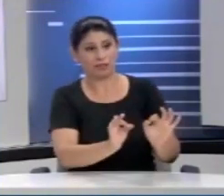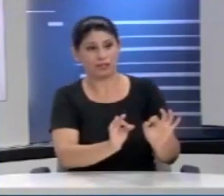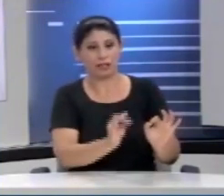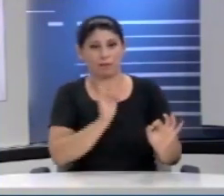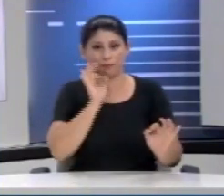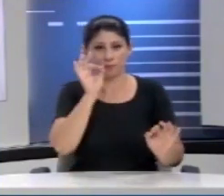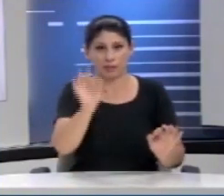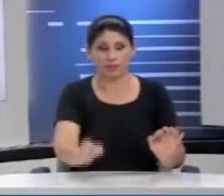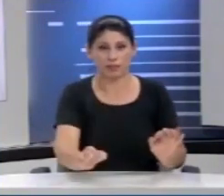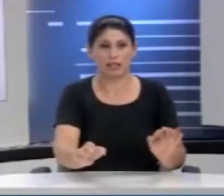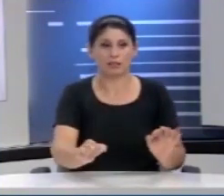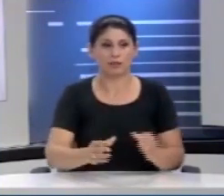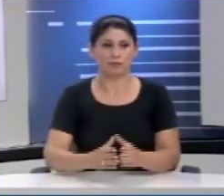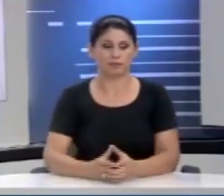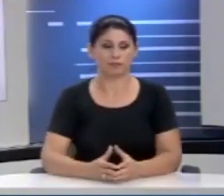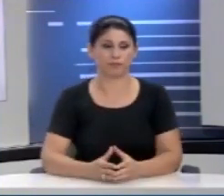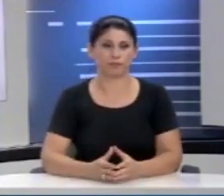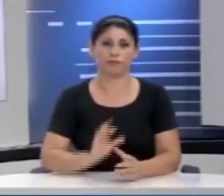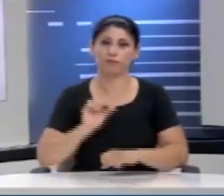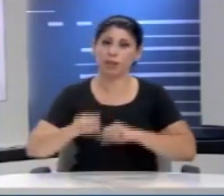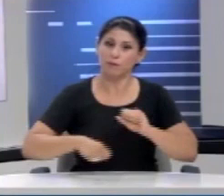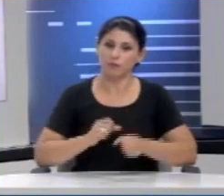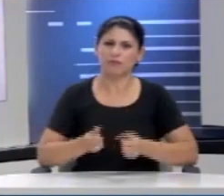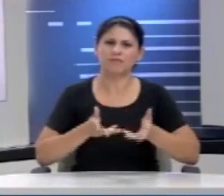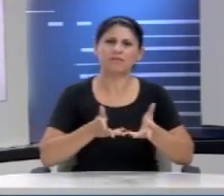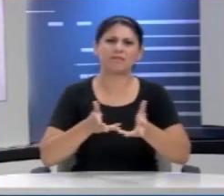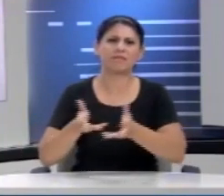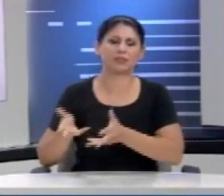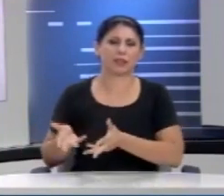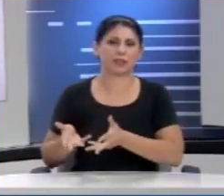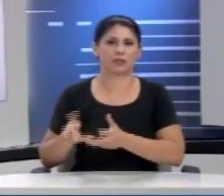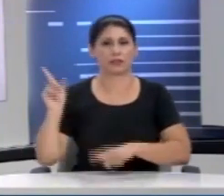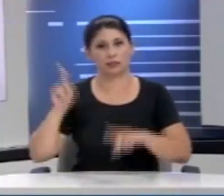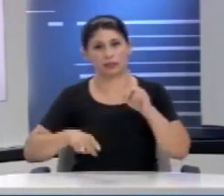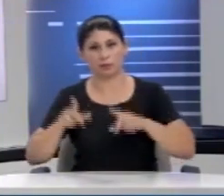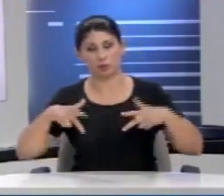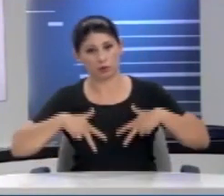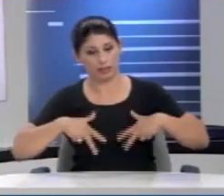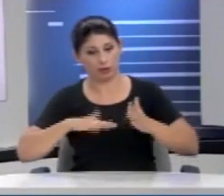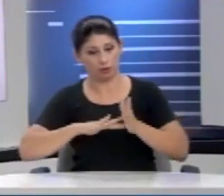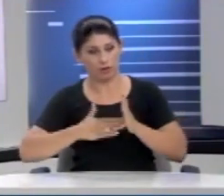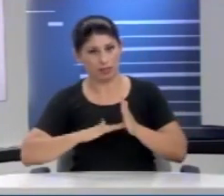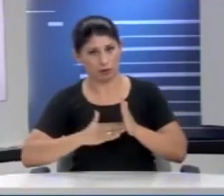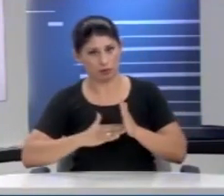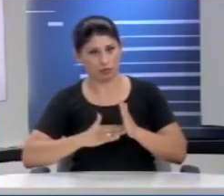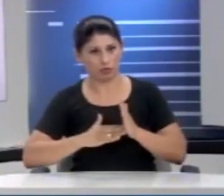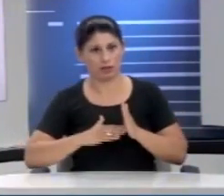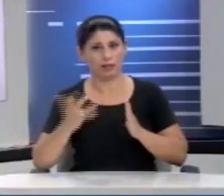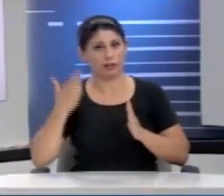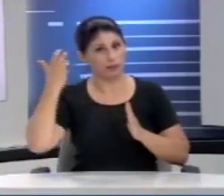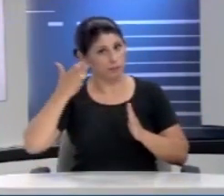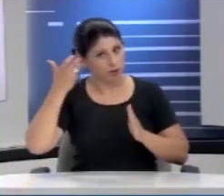έχετε φτάσει στο σημείο να προσπαθείτε να χλεβάσετε ορισμένους κρατικούς υπαλλήλους για